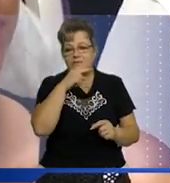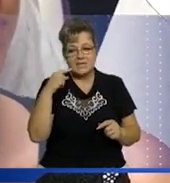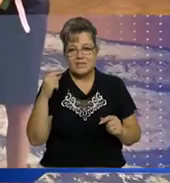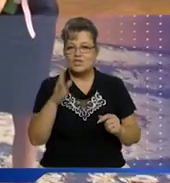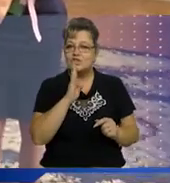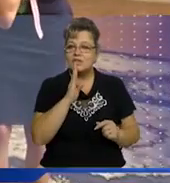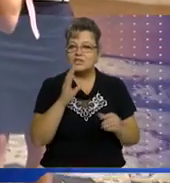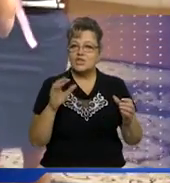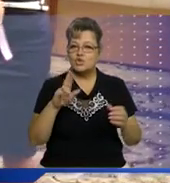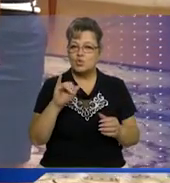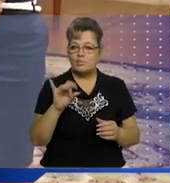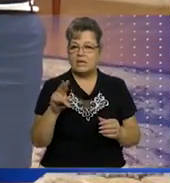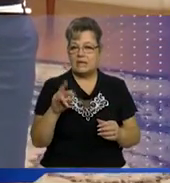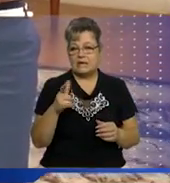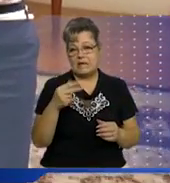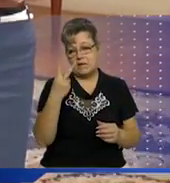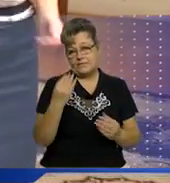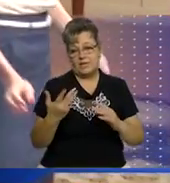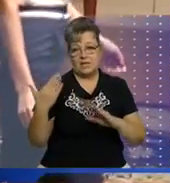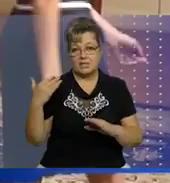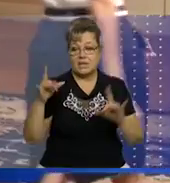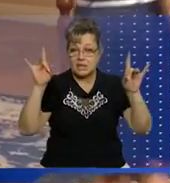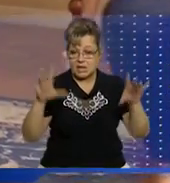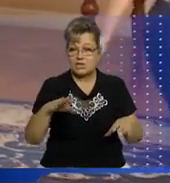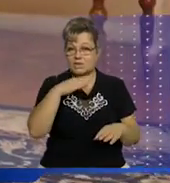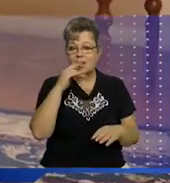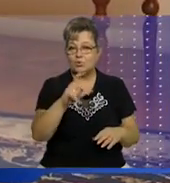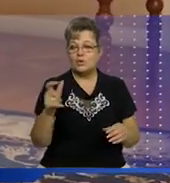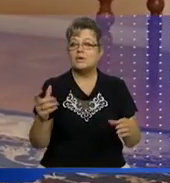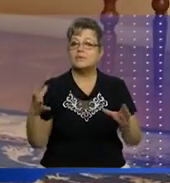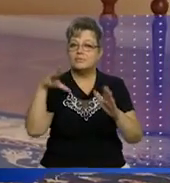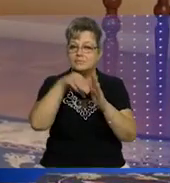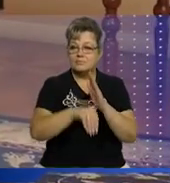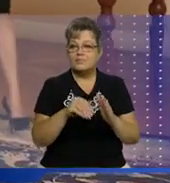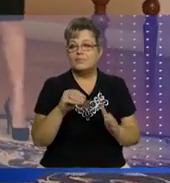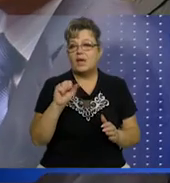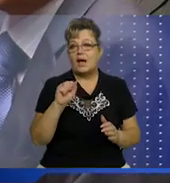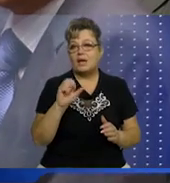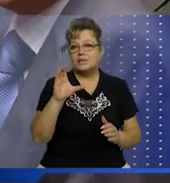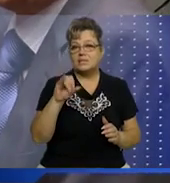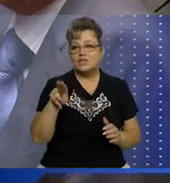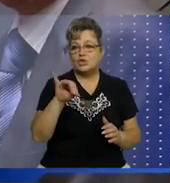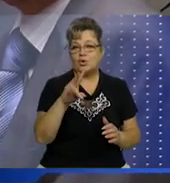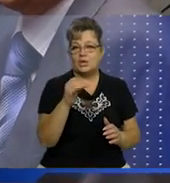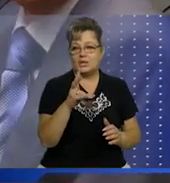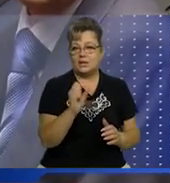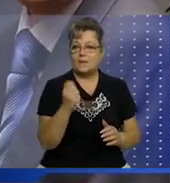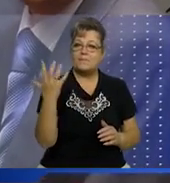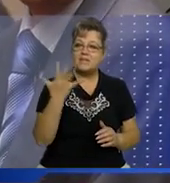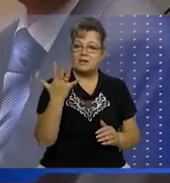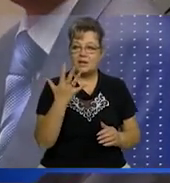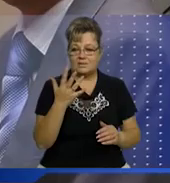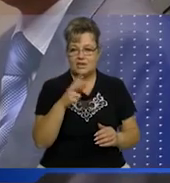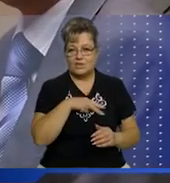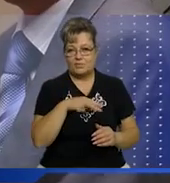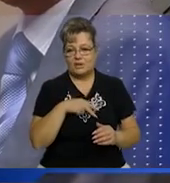российской женской суперлиги. А пару дней назад неожиданно для многих ряды коллектива пополнила Анна Седойкина, пятикратный